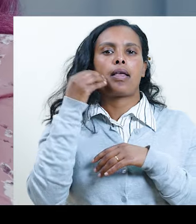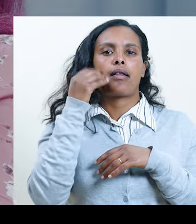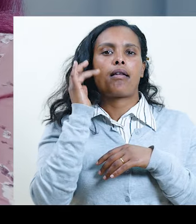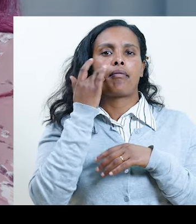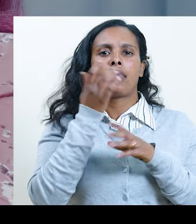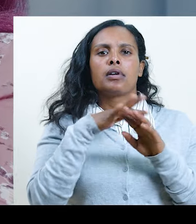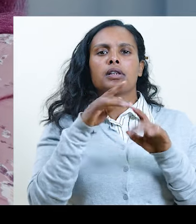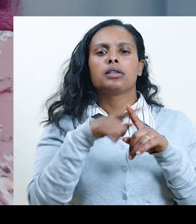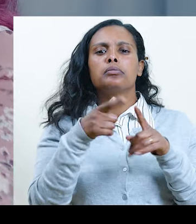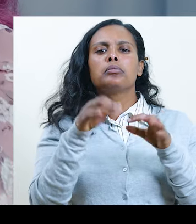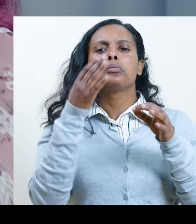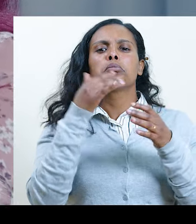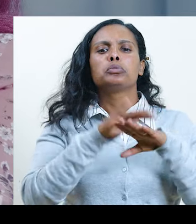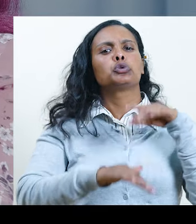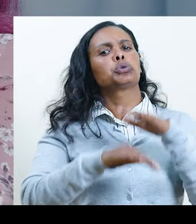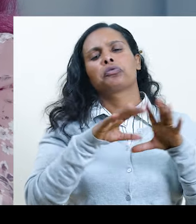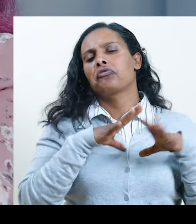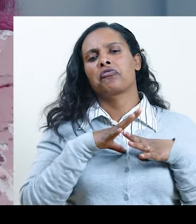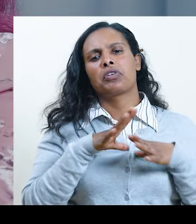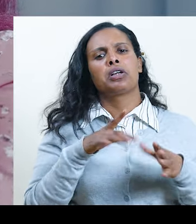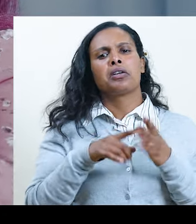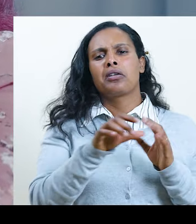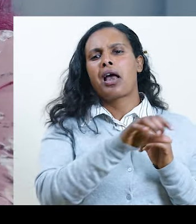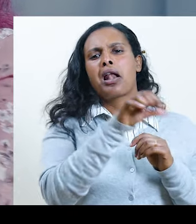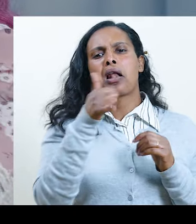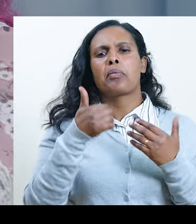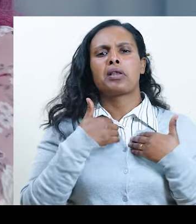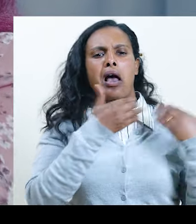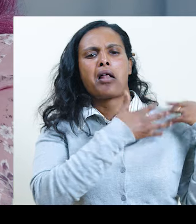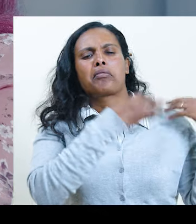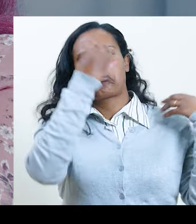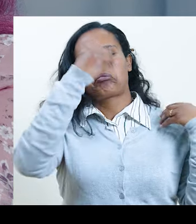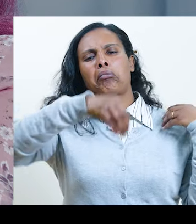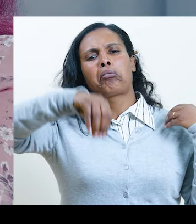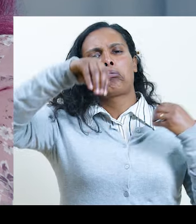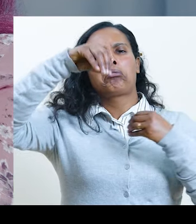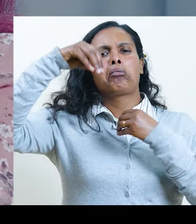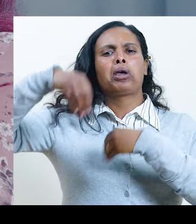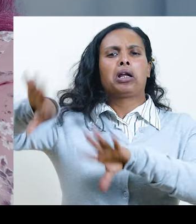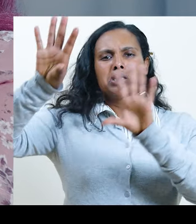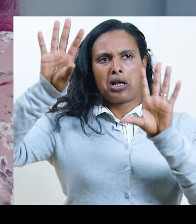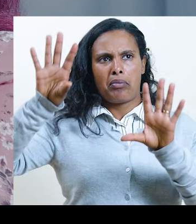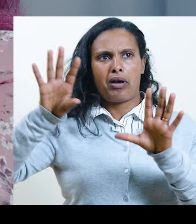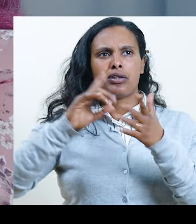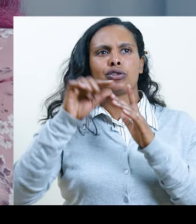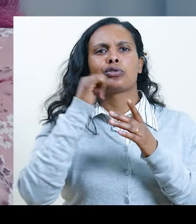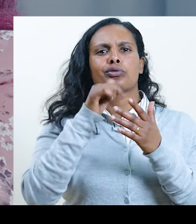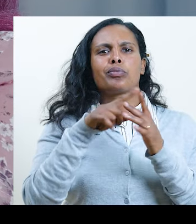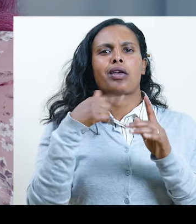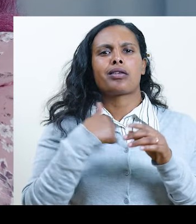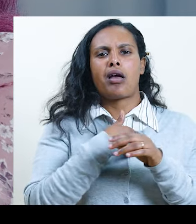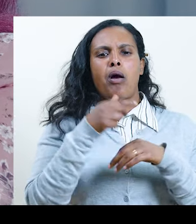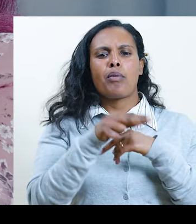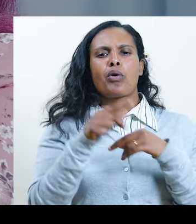ቤት ላይ ይኖራል መኪና ሲያስፈልገው ምቾት ላይ ሆናል ከዛ ያለበትን ሐላፊነት ይረሳል እና